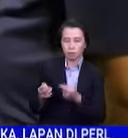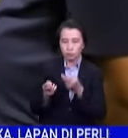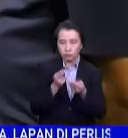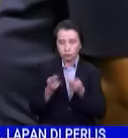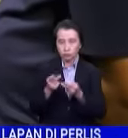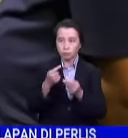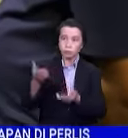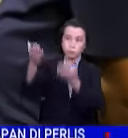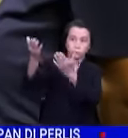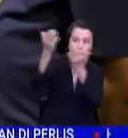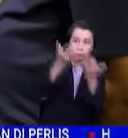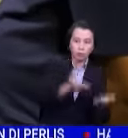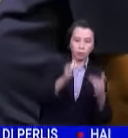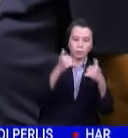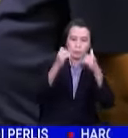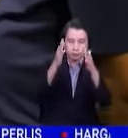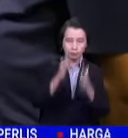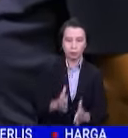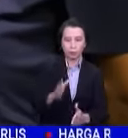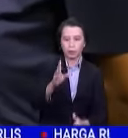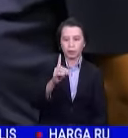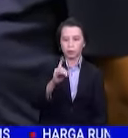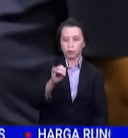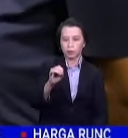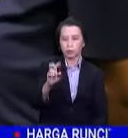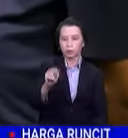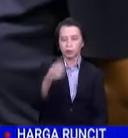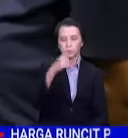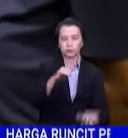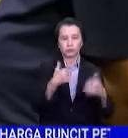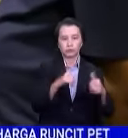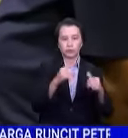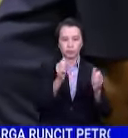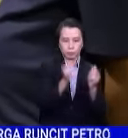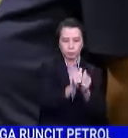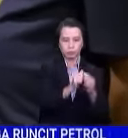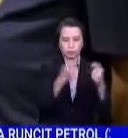berusaha untuk membawa pemain ini untuk bermain untuk pasukan National Team Malaysia.